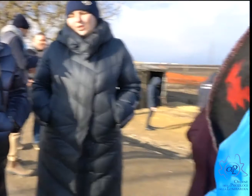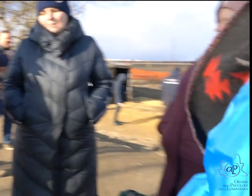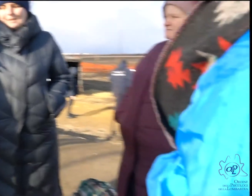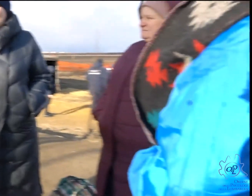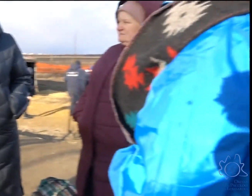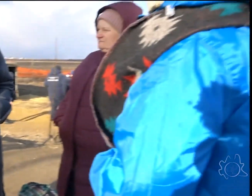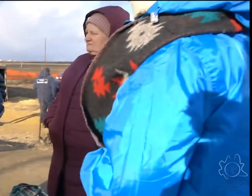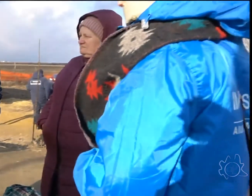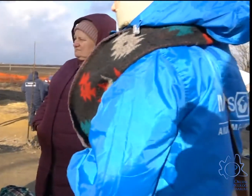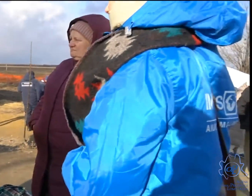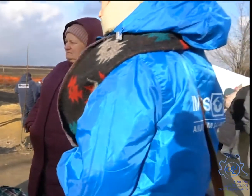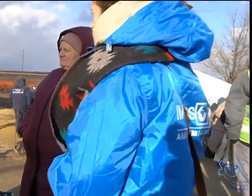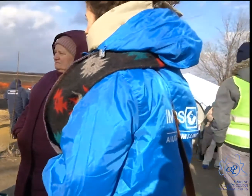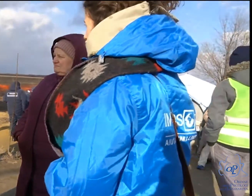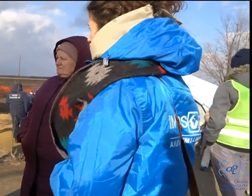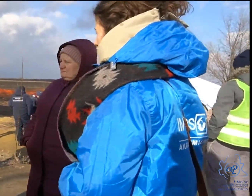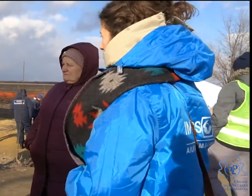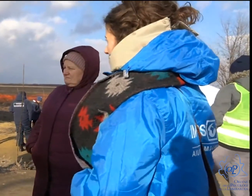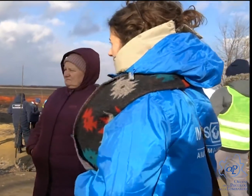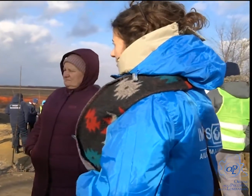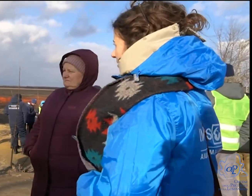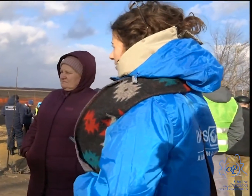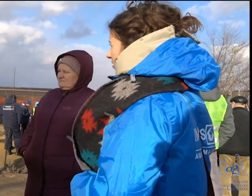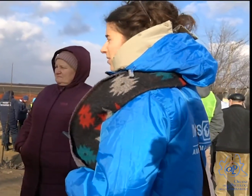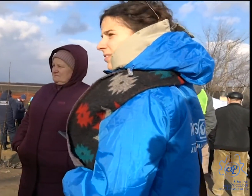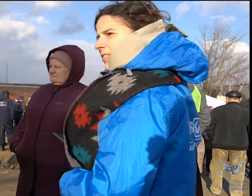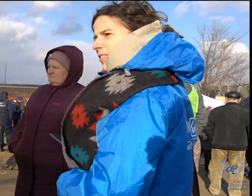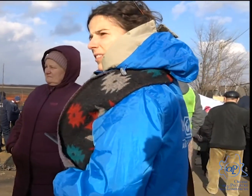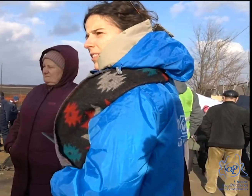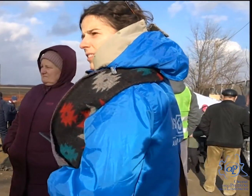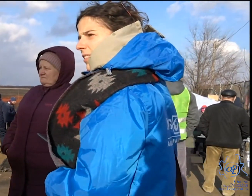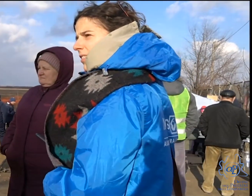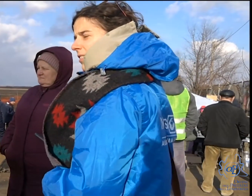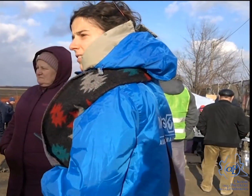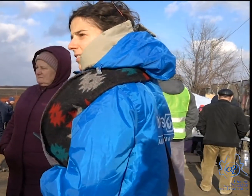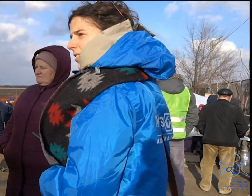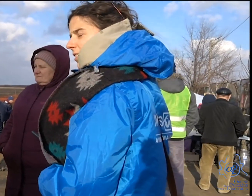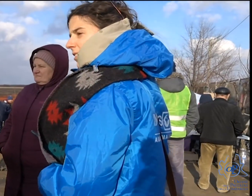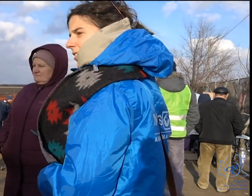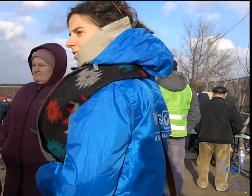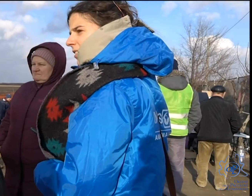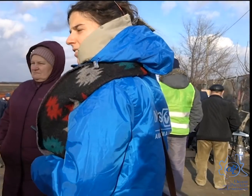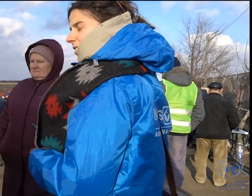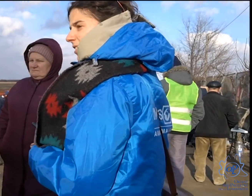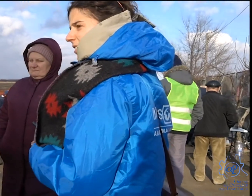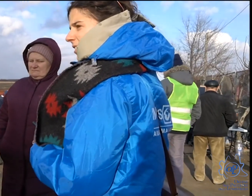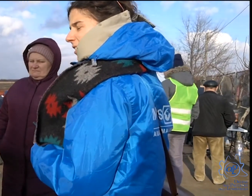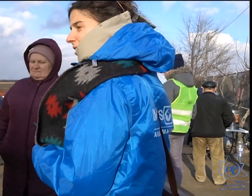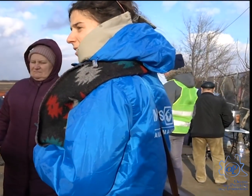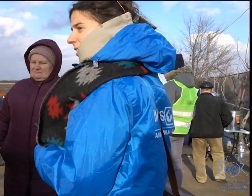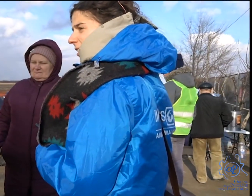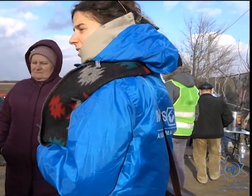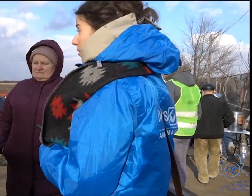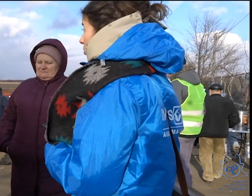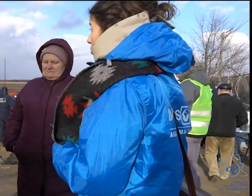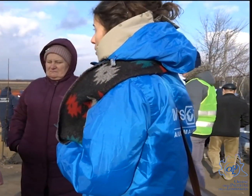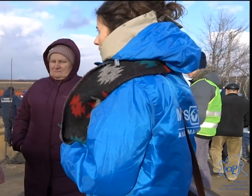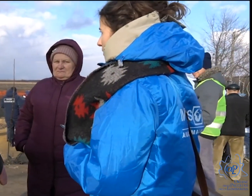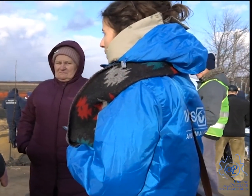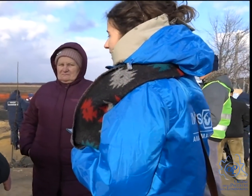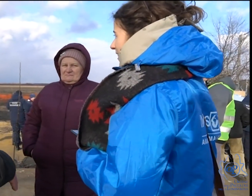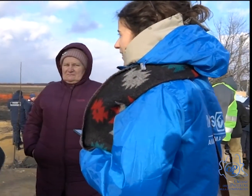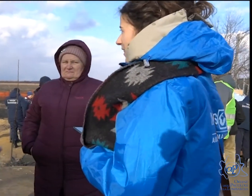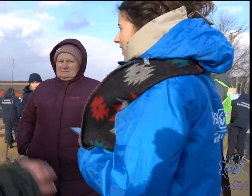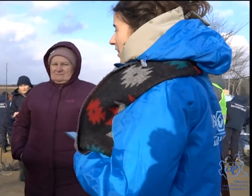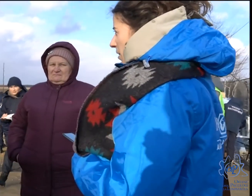Нет, только паспорта и свидетельства о рождении. Медицинского вообще ничего не брали. Медицинского don't have. You don't